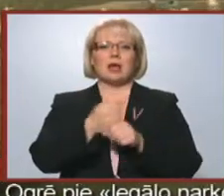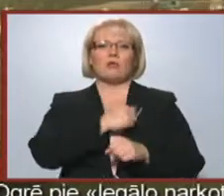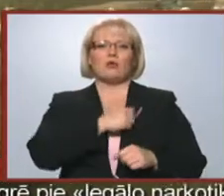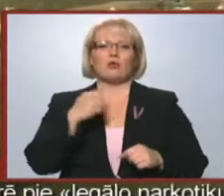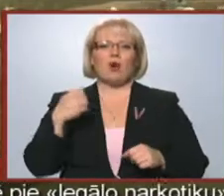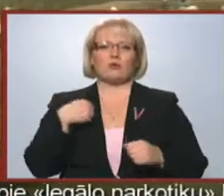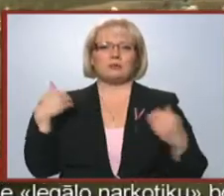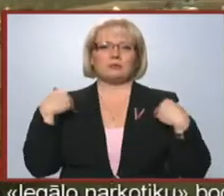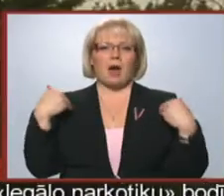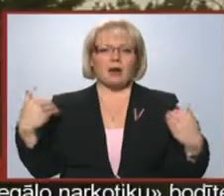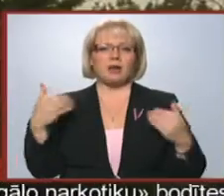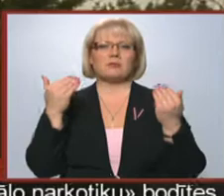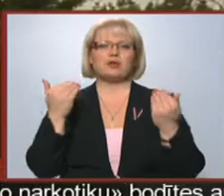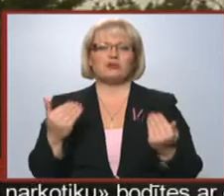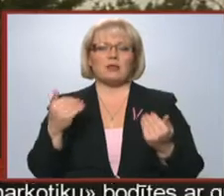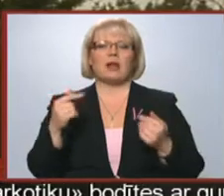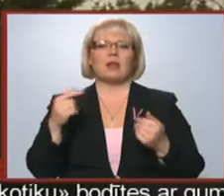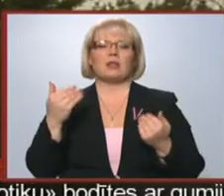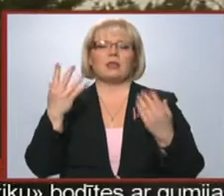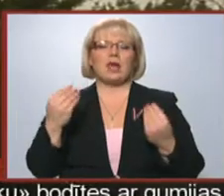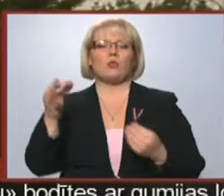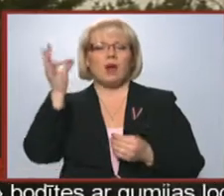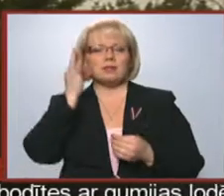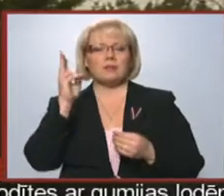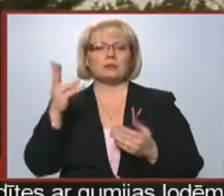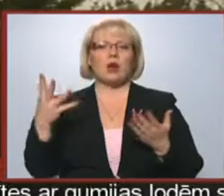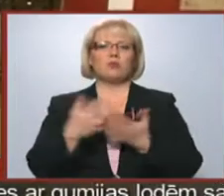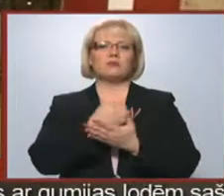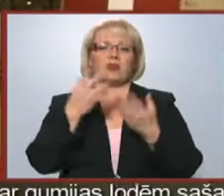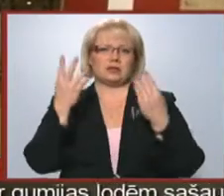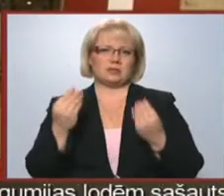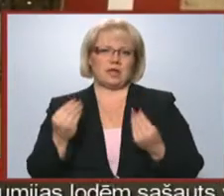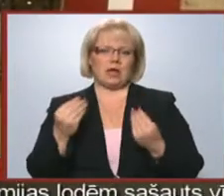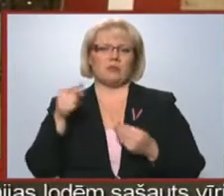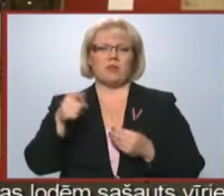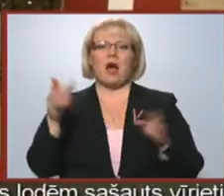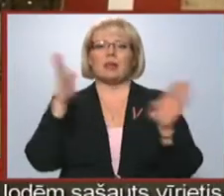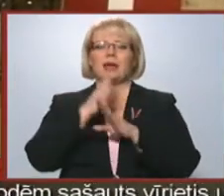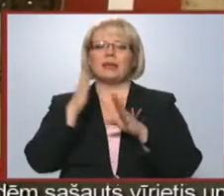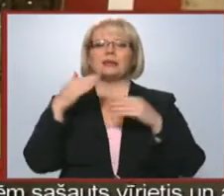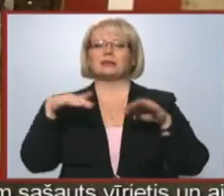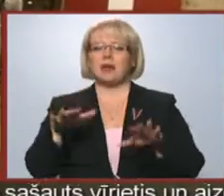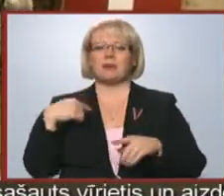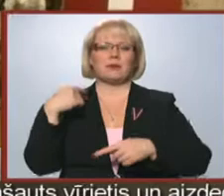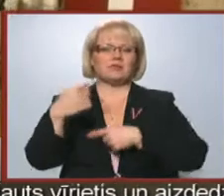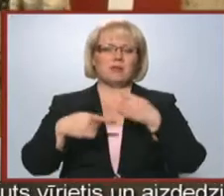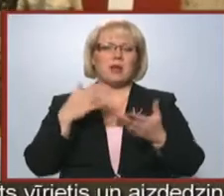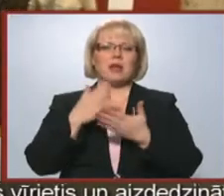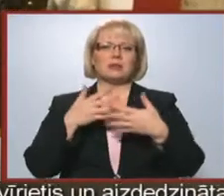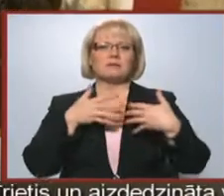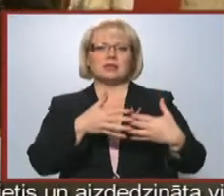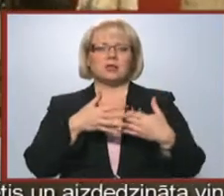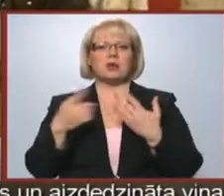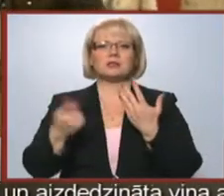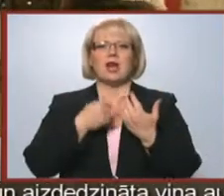ziņā pārāks, un tomēr šodien atceramies kā uzvaras dienu. Tā liktenes lēms, ka mēs esam vienmēr laikam cīnījušies ar